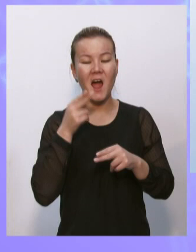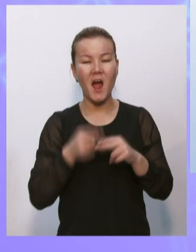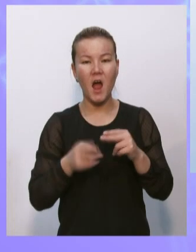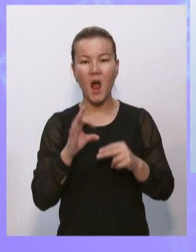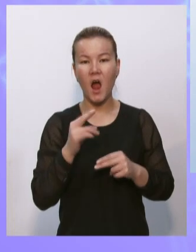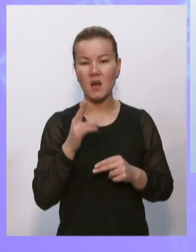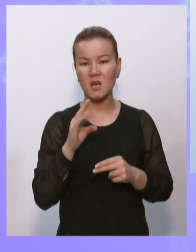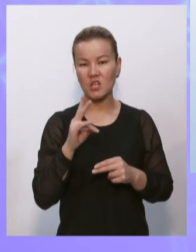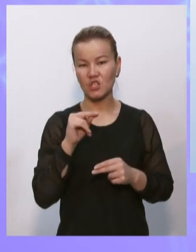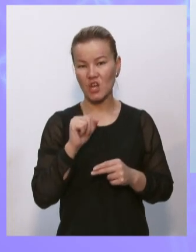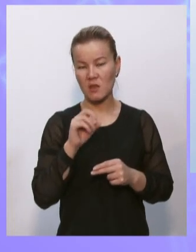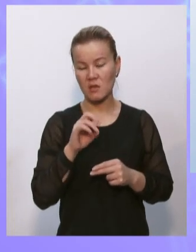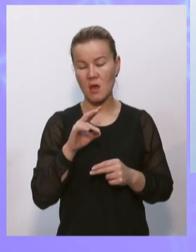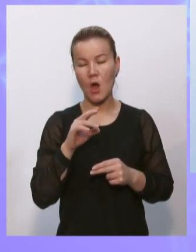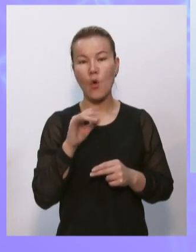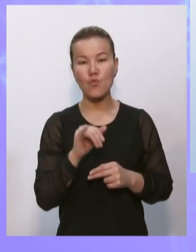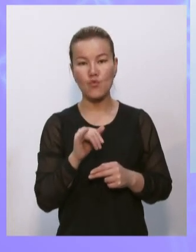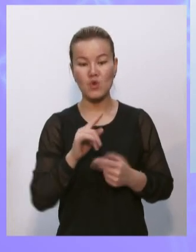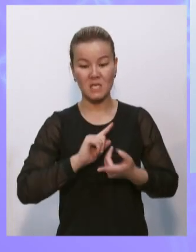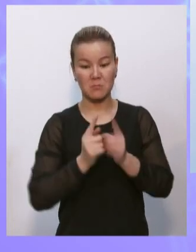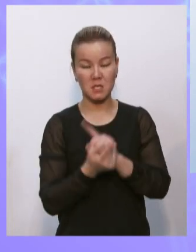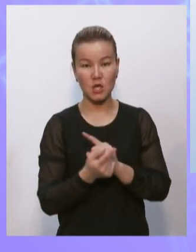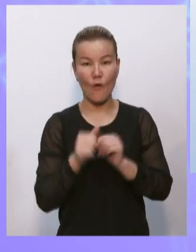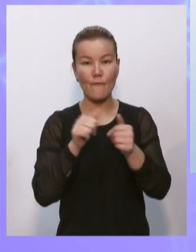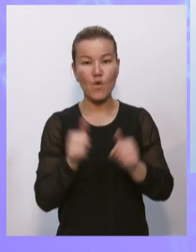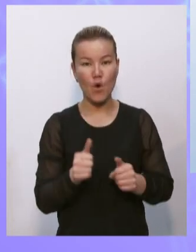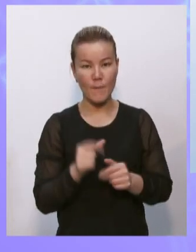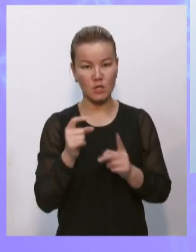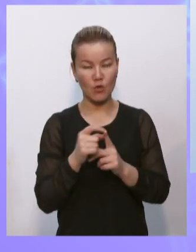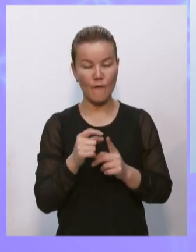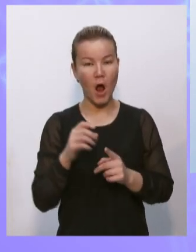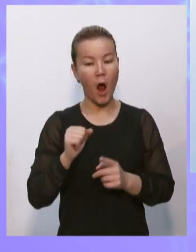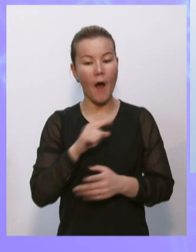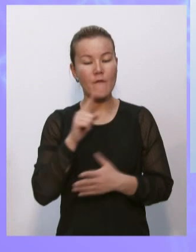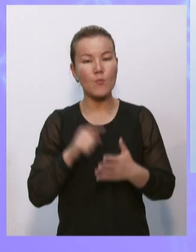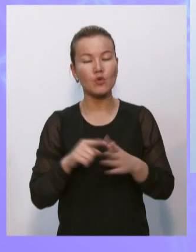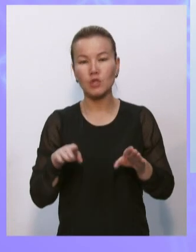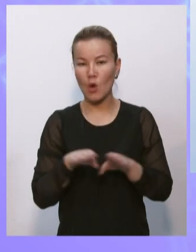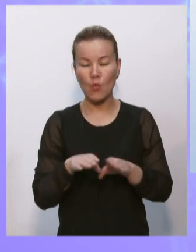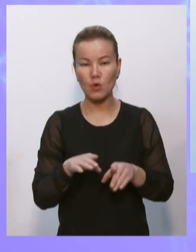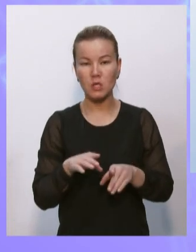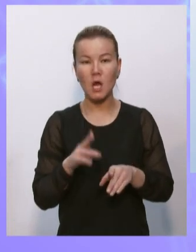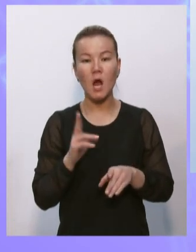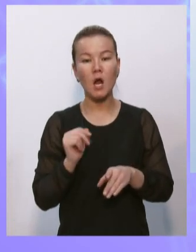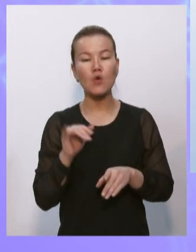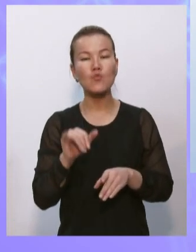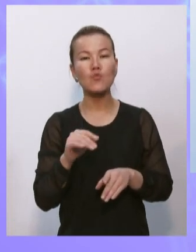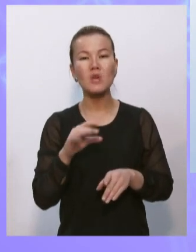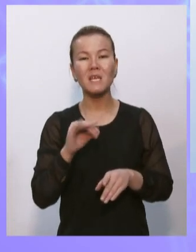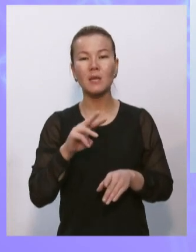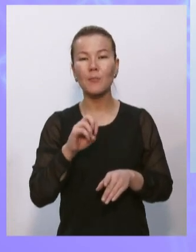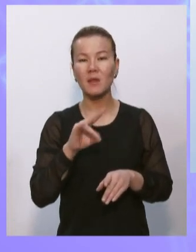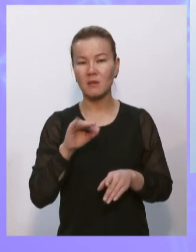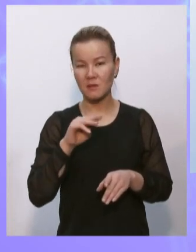окончание «у». Изменилась форма слова, а вопрос такой же, как у именительного